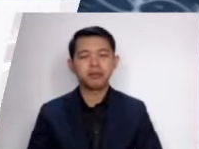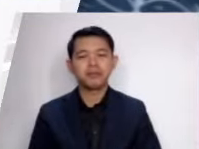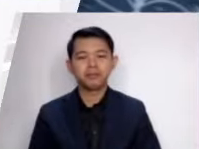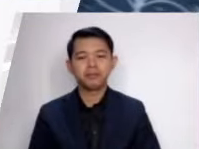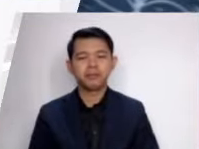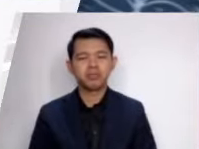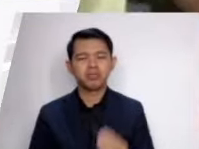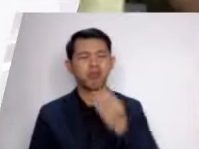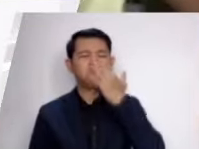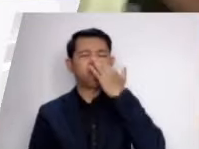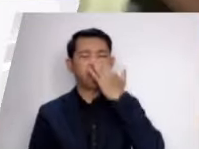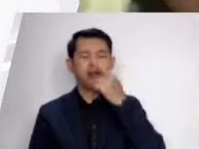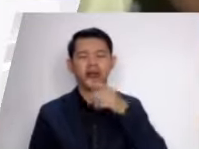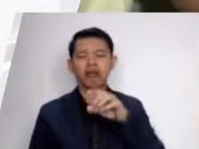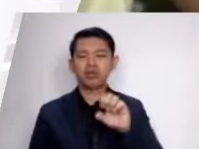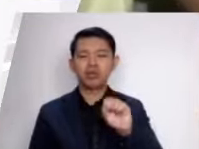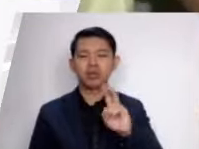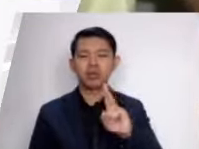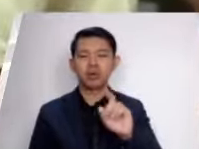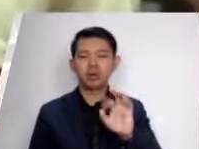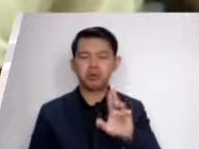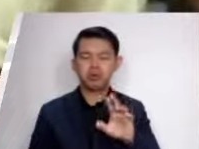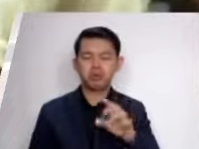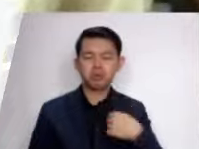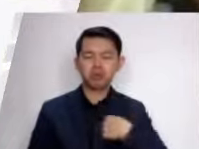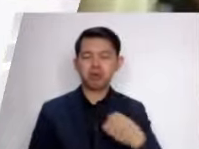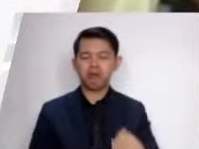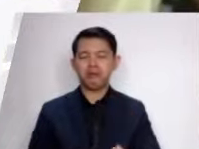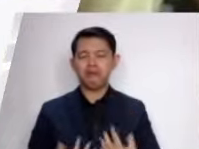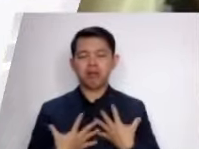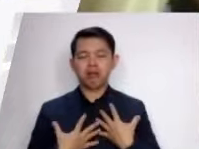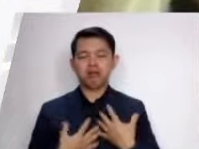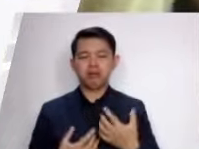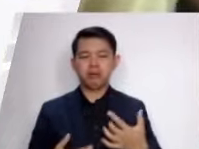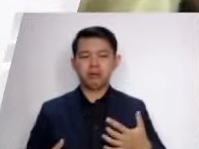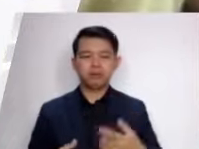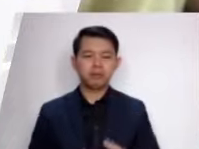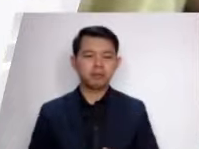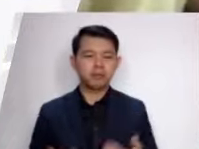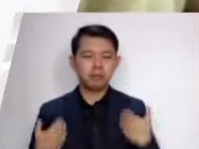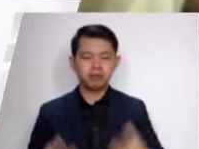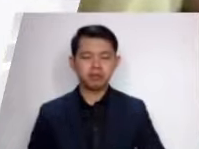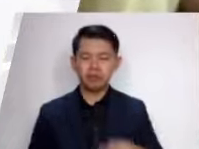gadugang ako ginapatsyag. Maklo, yag hindi kaya regi kami didaan, why kami nag-evacuate mo?